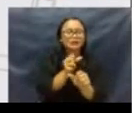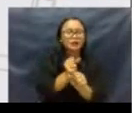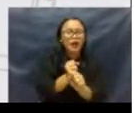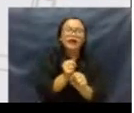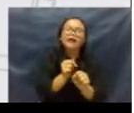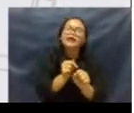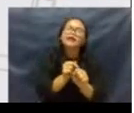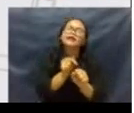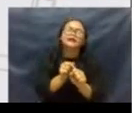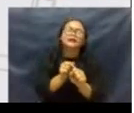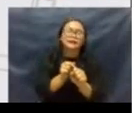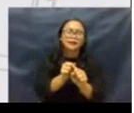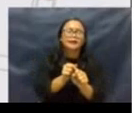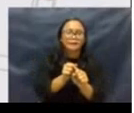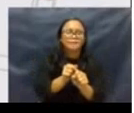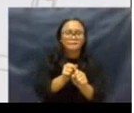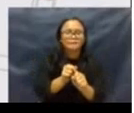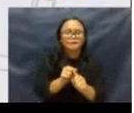pertanyaan tersebut.